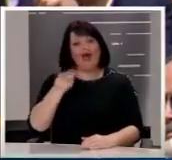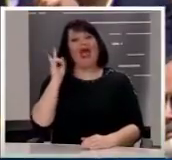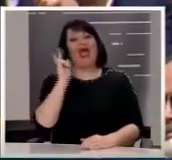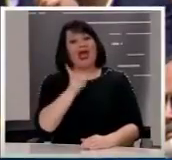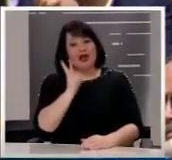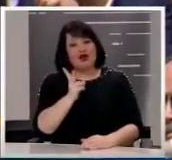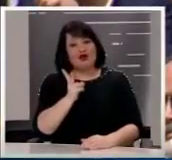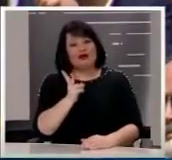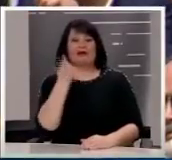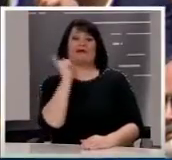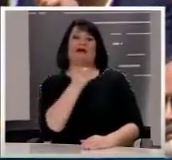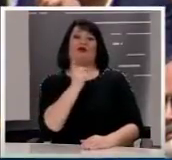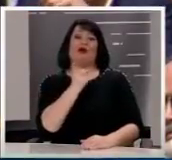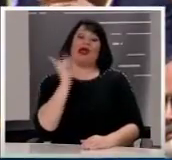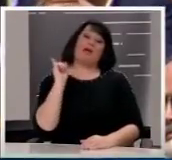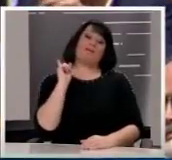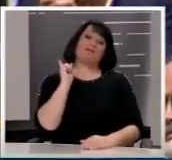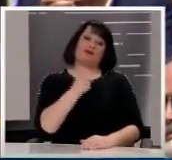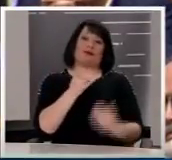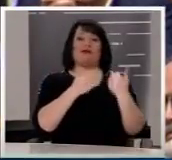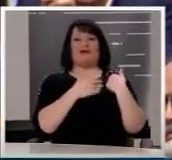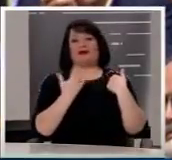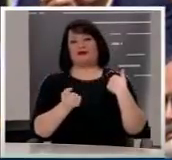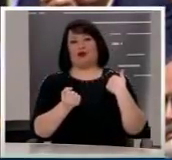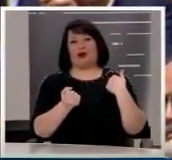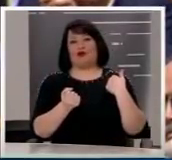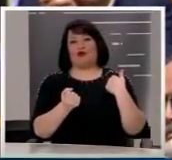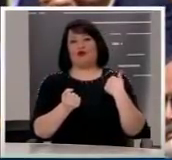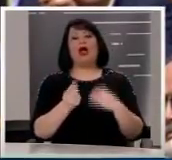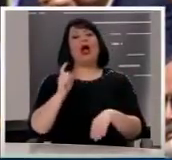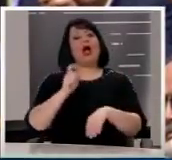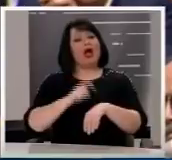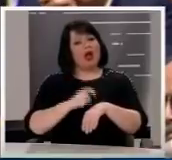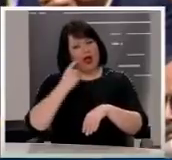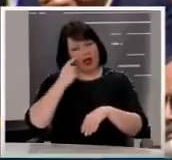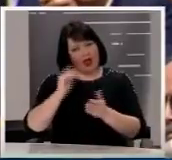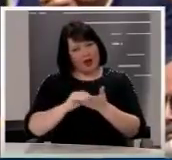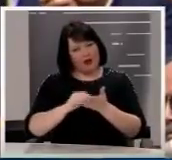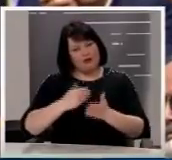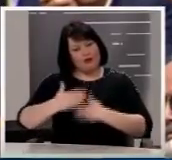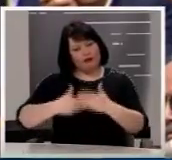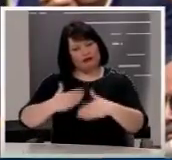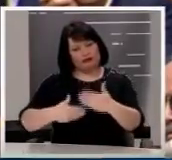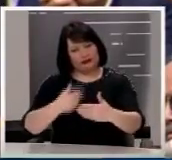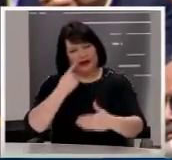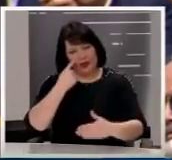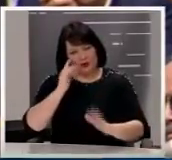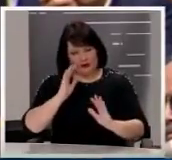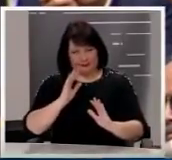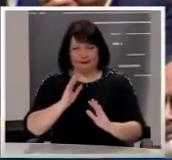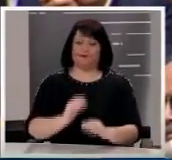ένοχοι θα πληρώσουν τις ευθύνες τους, κύριε Μητσοτάκη. Υπάρχει πολλής χρόνος ακόμα μπροστά.